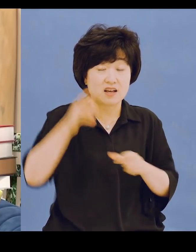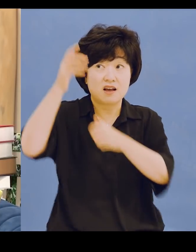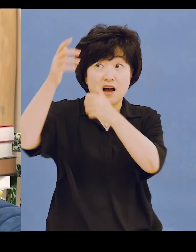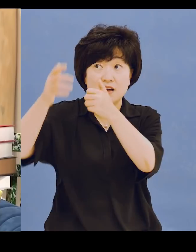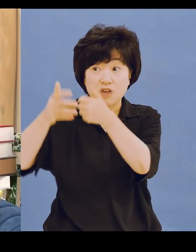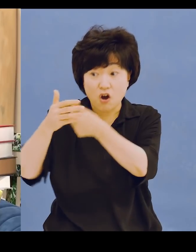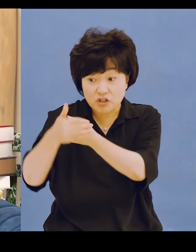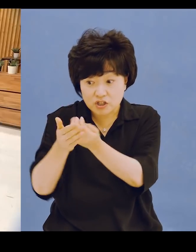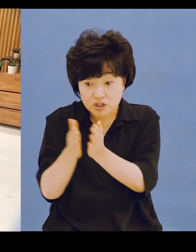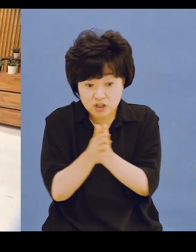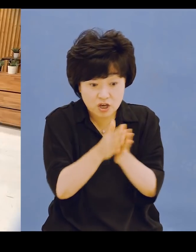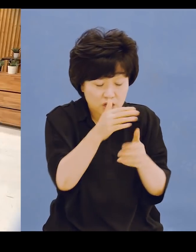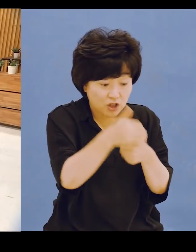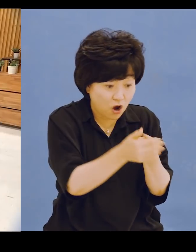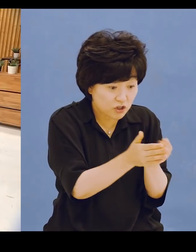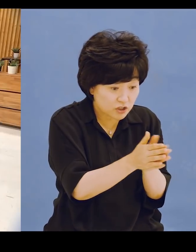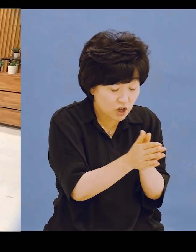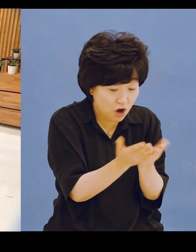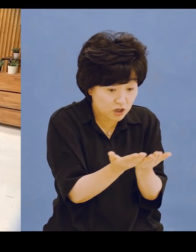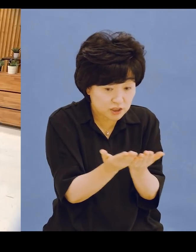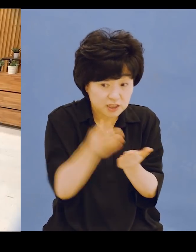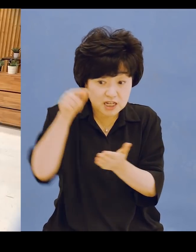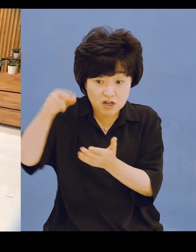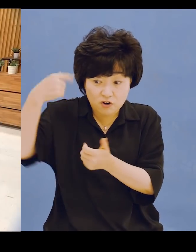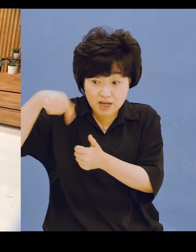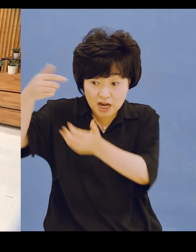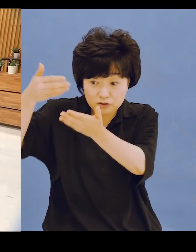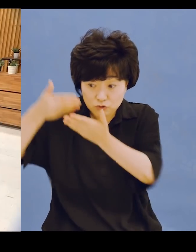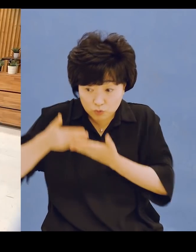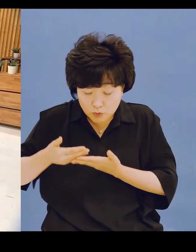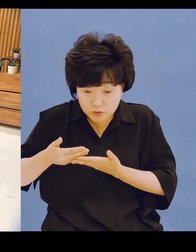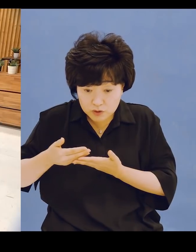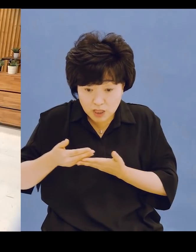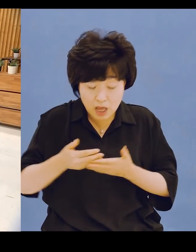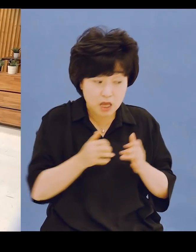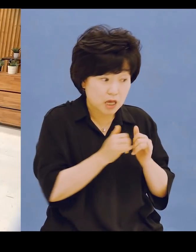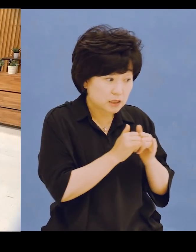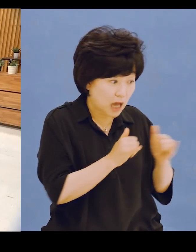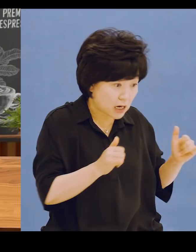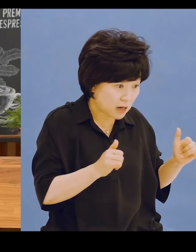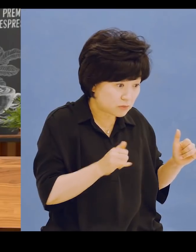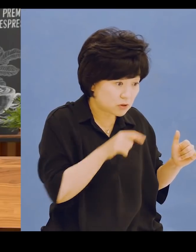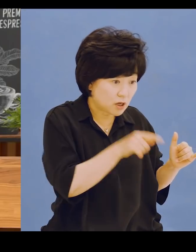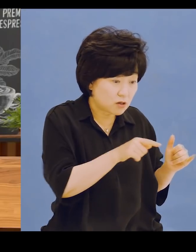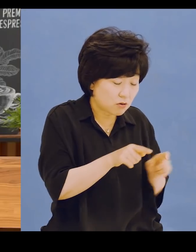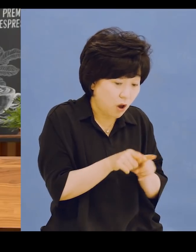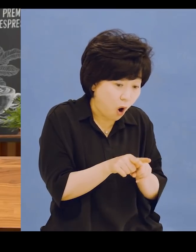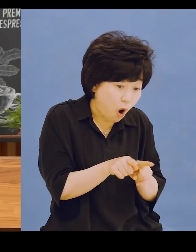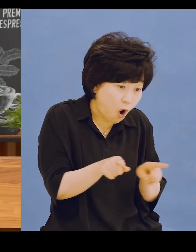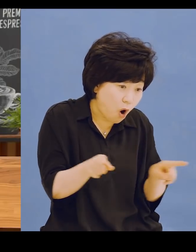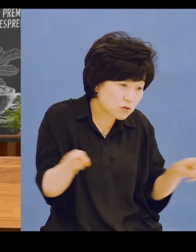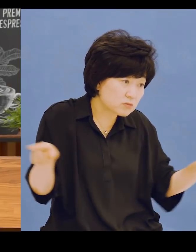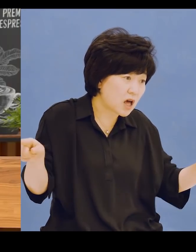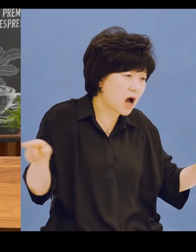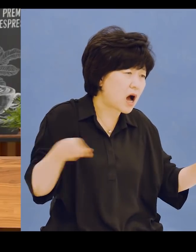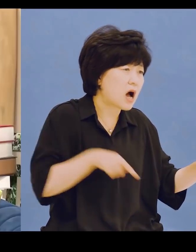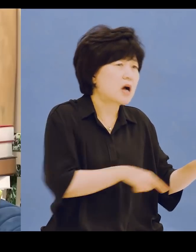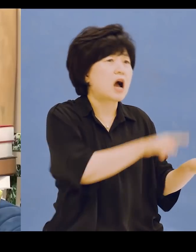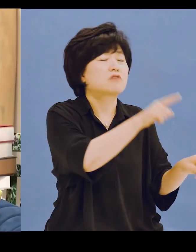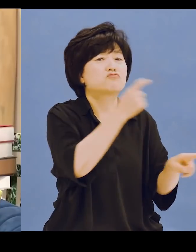하라고 그러는데 네. 우리는 전부 다 이렇게 하고 있다. 사람이니까 이렇게 하죠. 아니 그러는 거예요. 왜